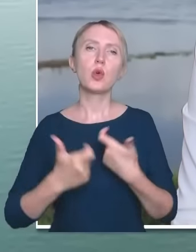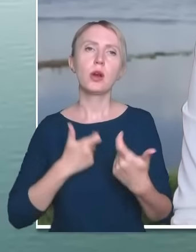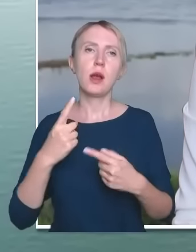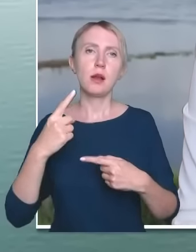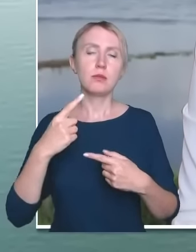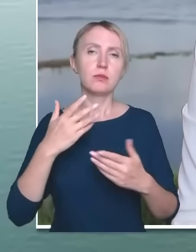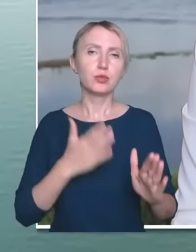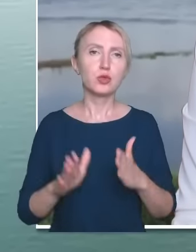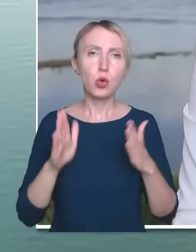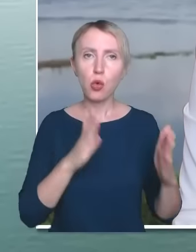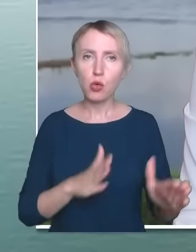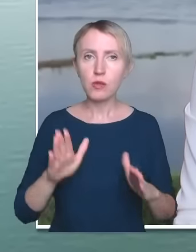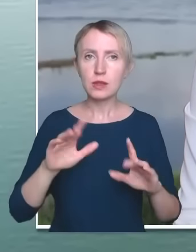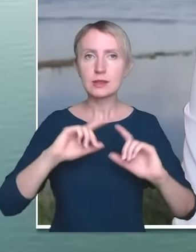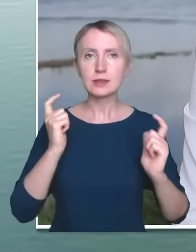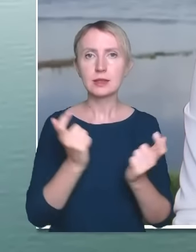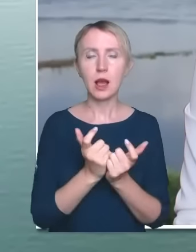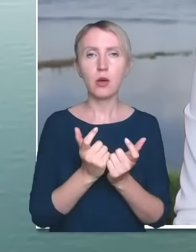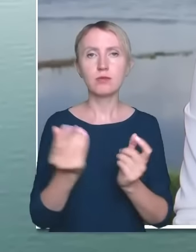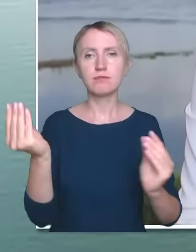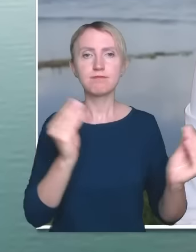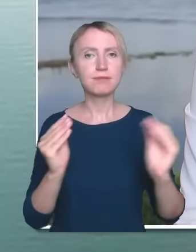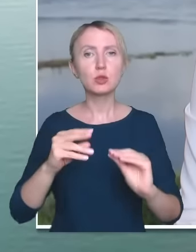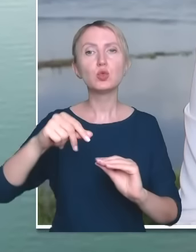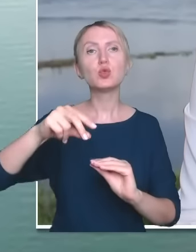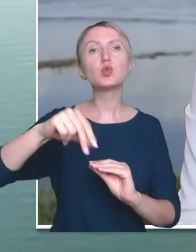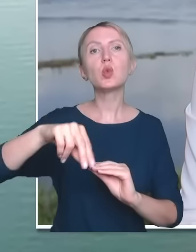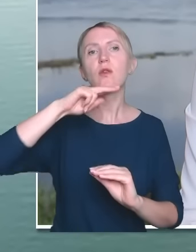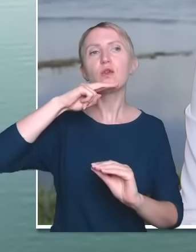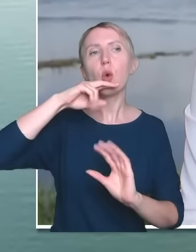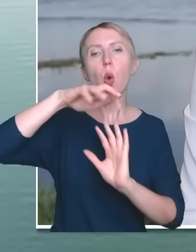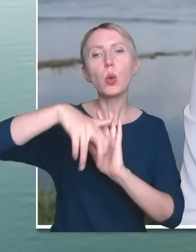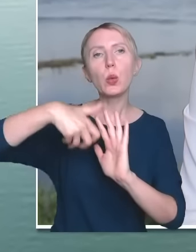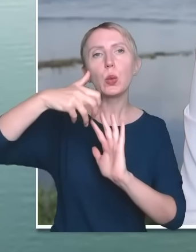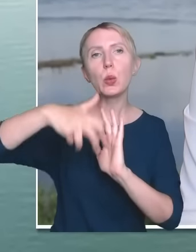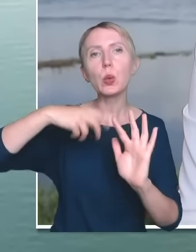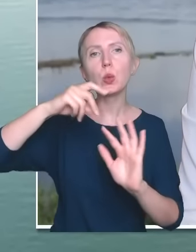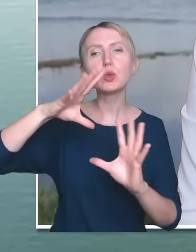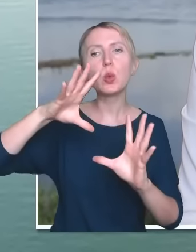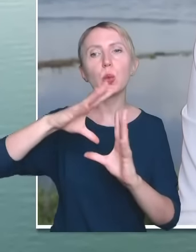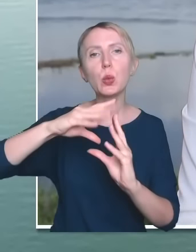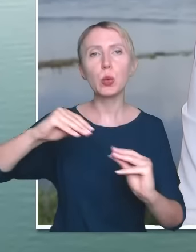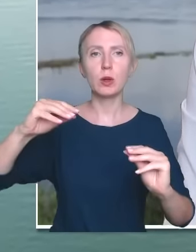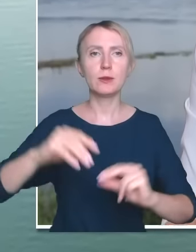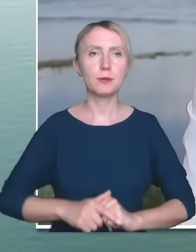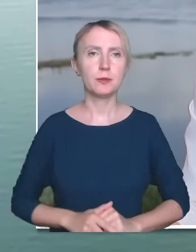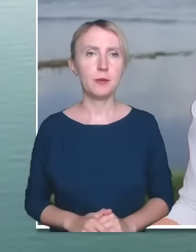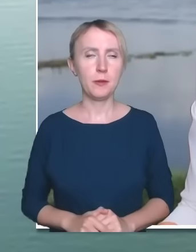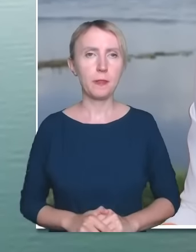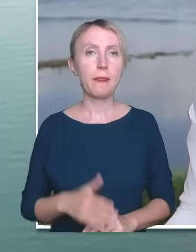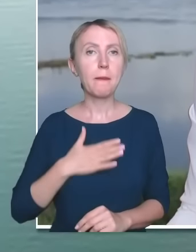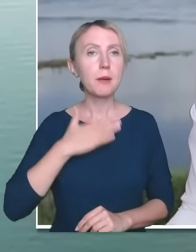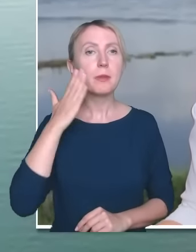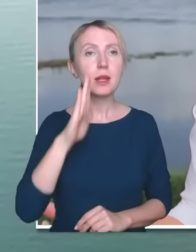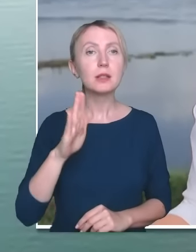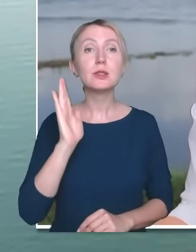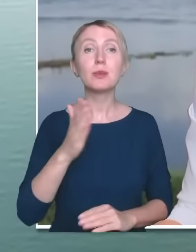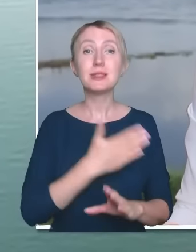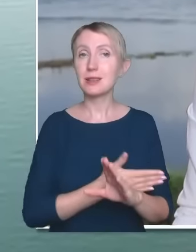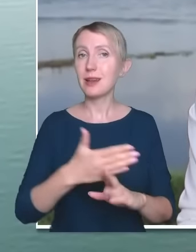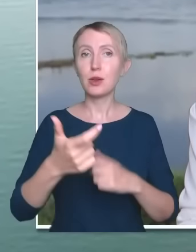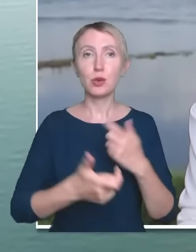przygotowywania całej instalacji odsalania tych wód, które miałyby trafiać do Odry. I mam nadzieję, że to będzie kontynuowane.